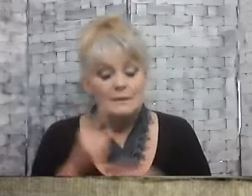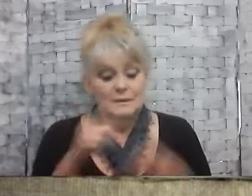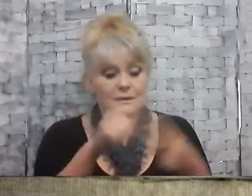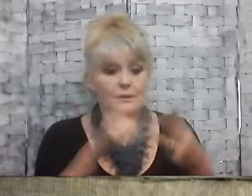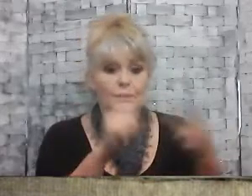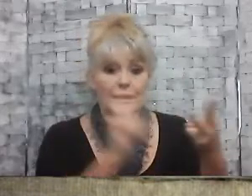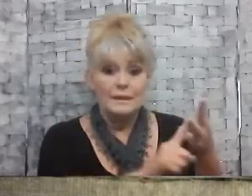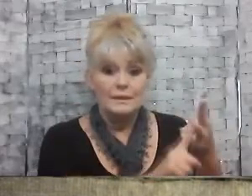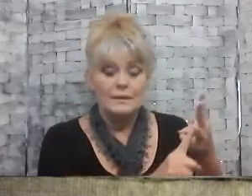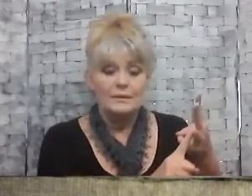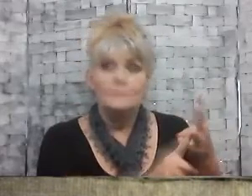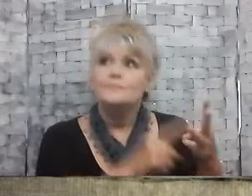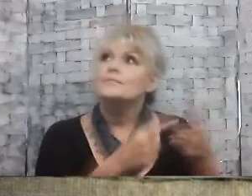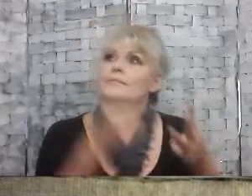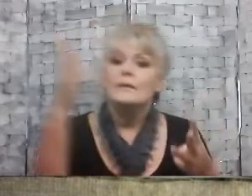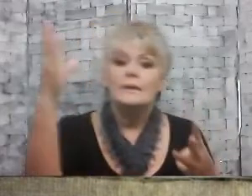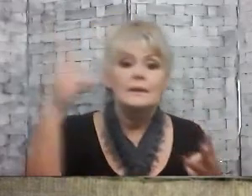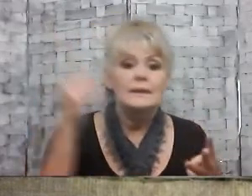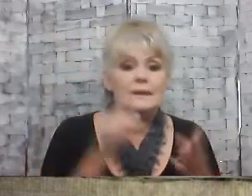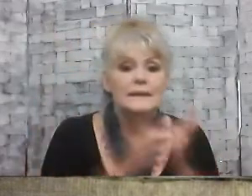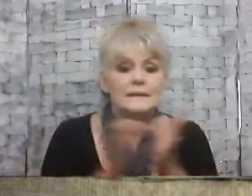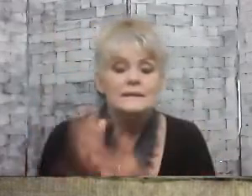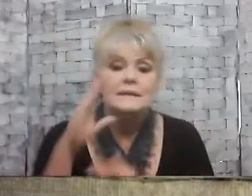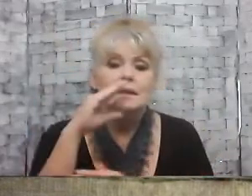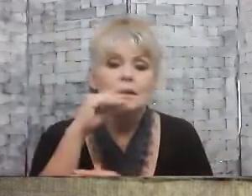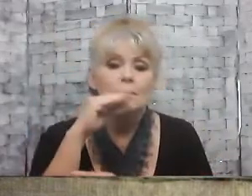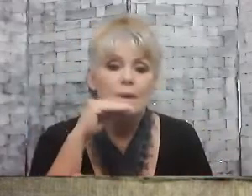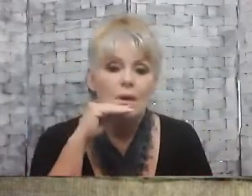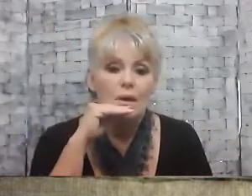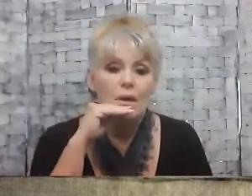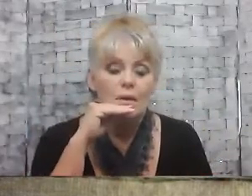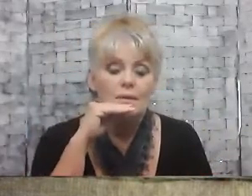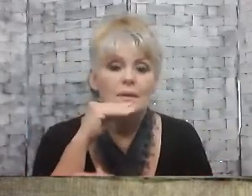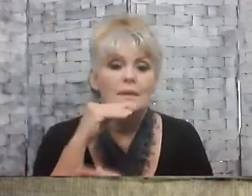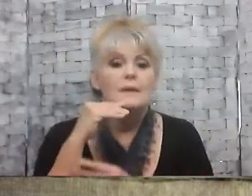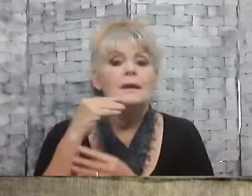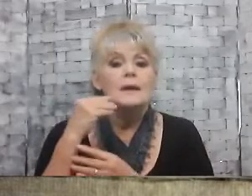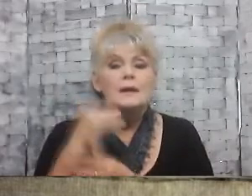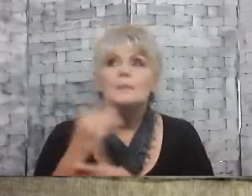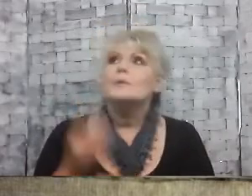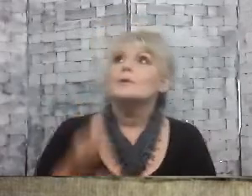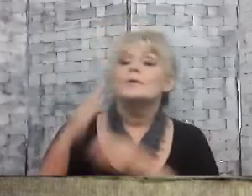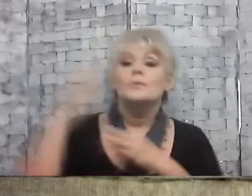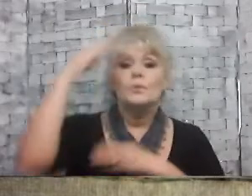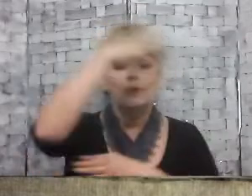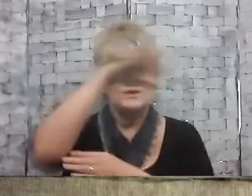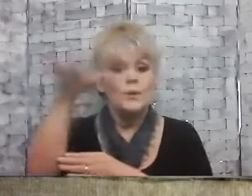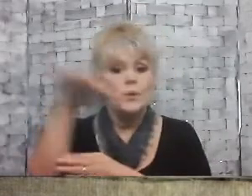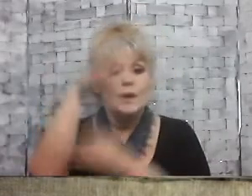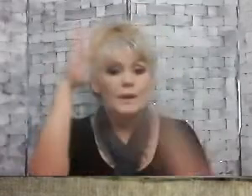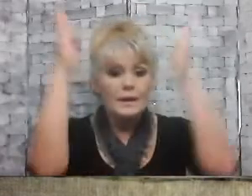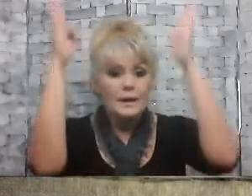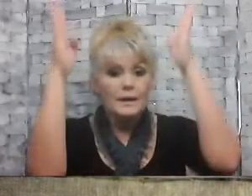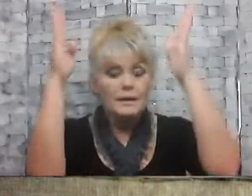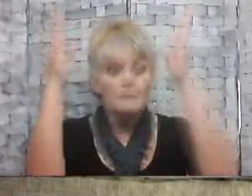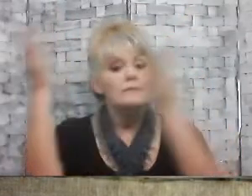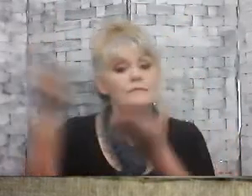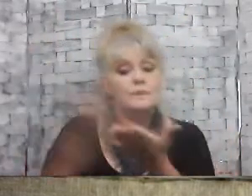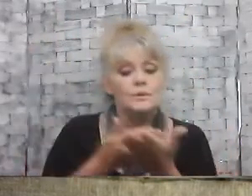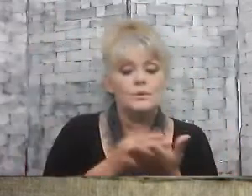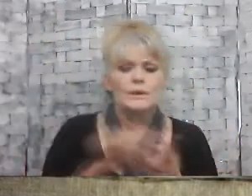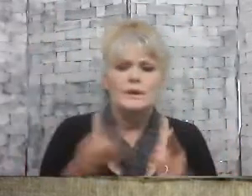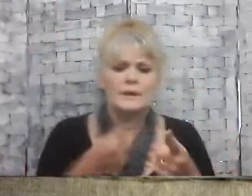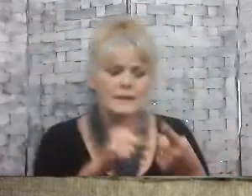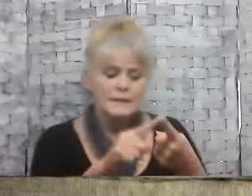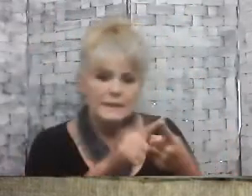Jesus aan? Derde tema. Hy het met hulle gepraat oor die Koninkryk van God. Waaroor het hy in die eerste boek met hulle gepraat?